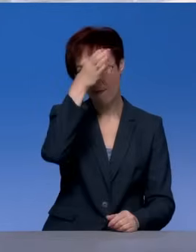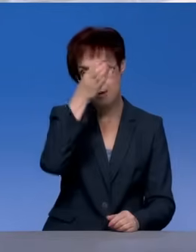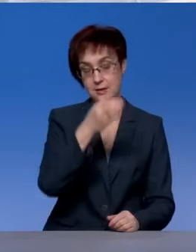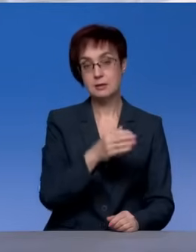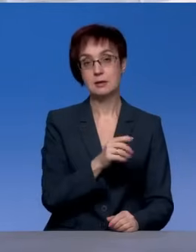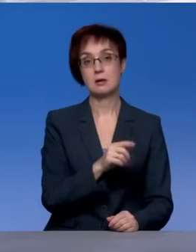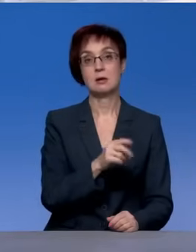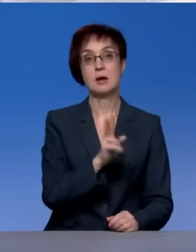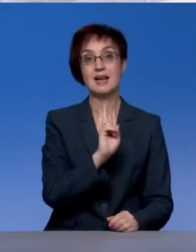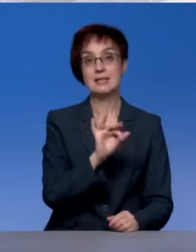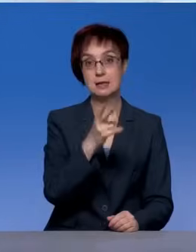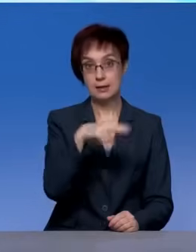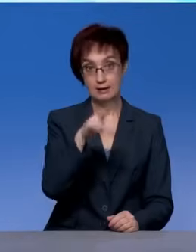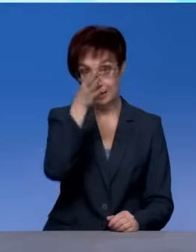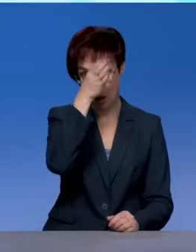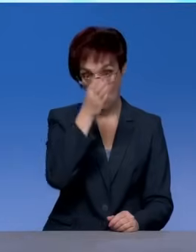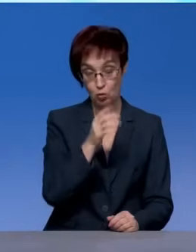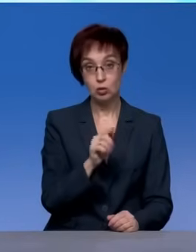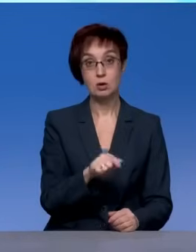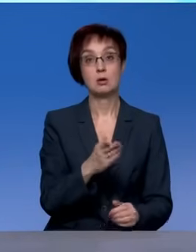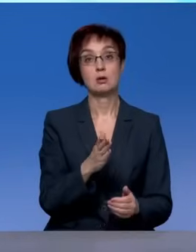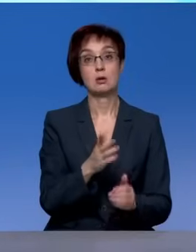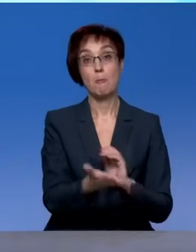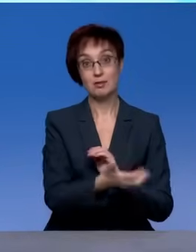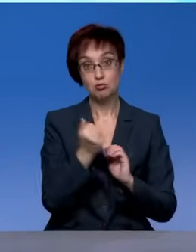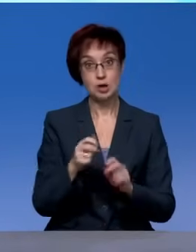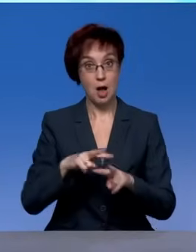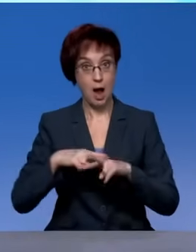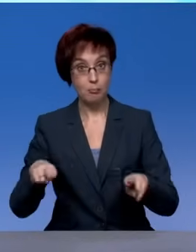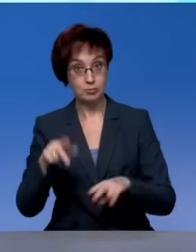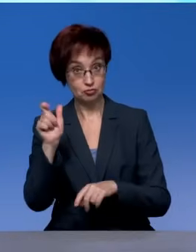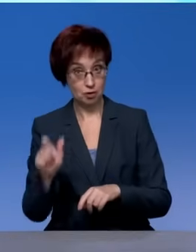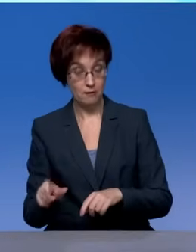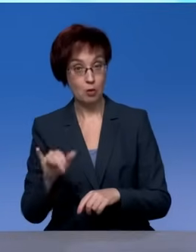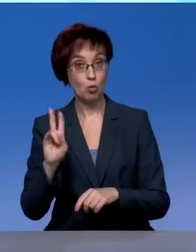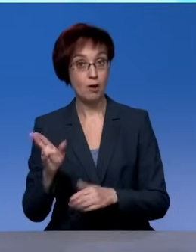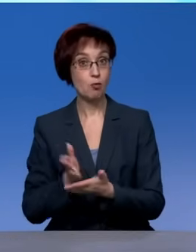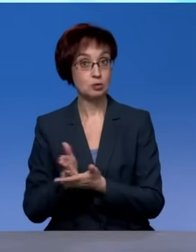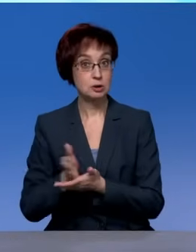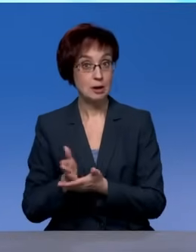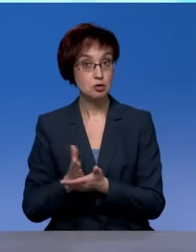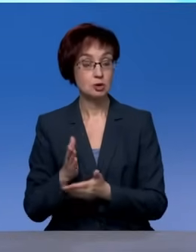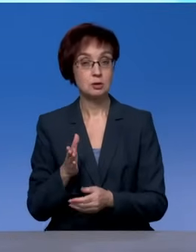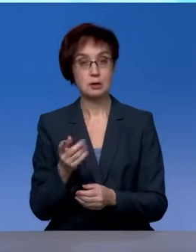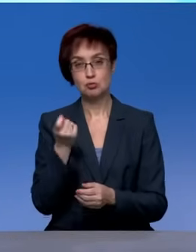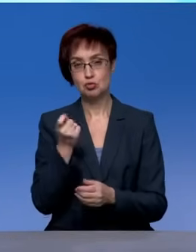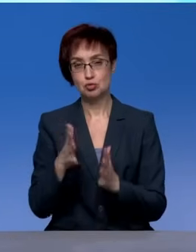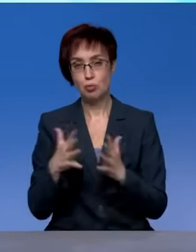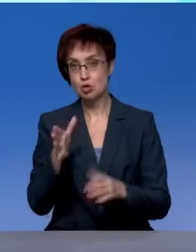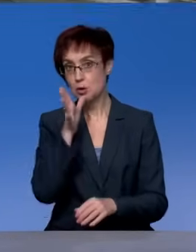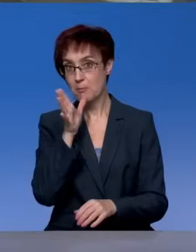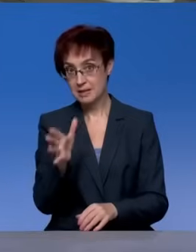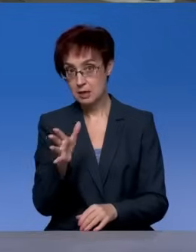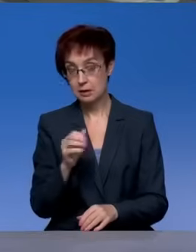же, сколько и человек, который отработал всего там чуть более 5 лет на тот момент. Если говорить про конкретно ваш случай, то,